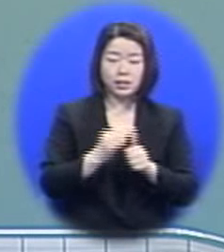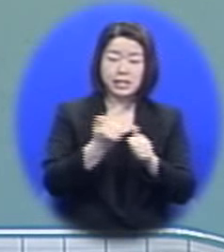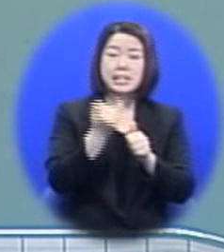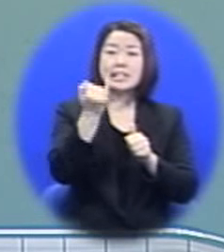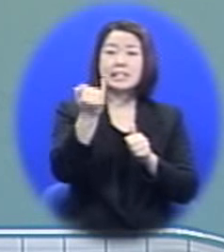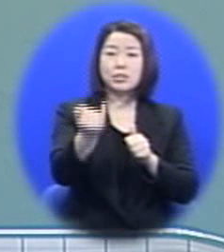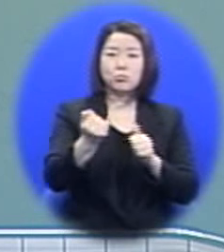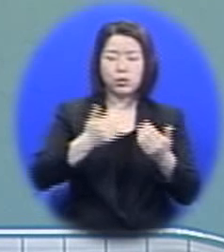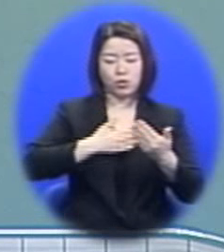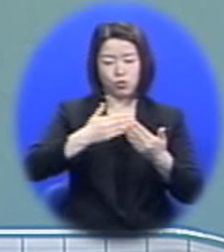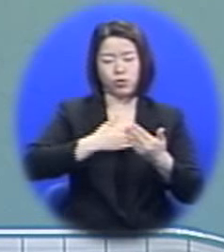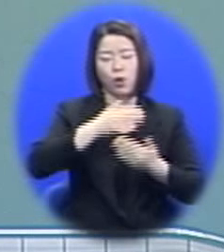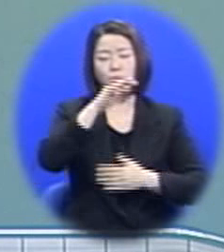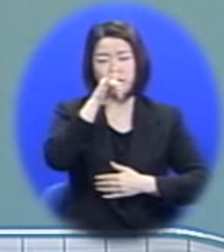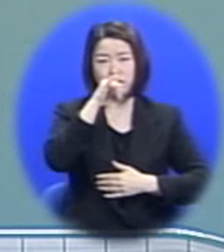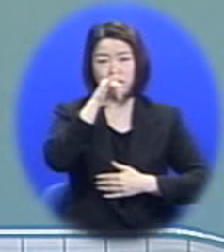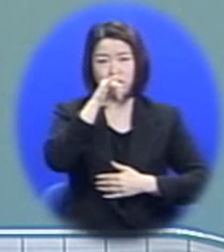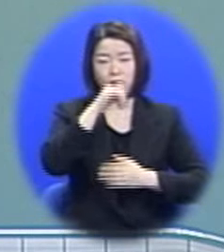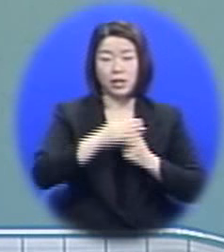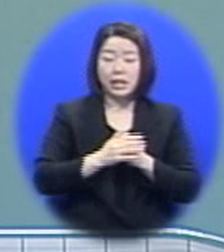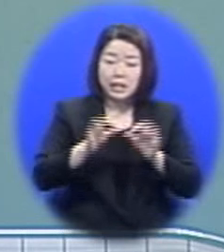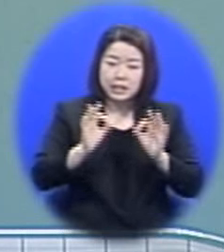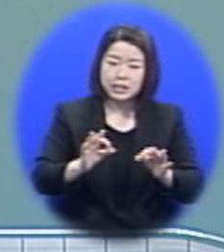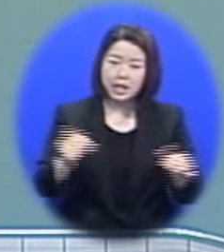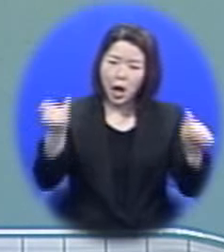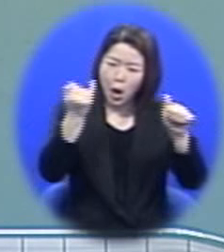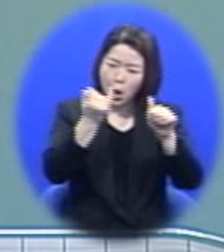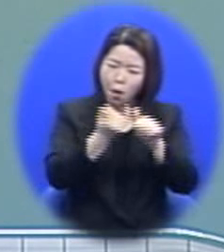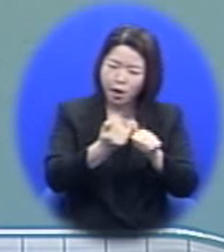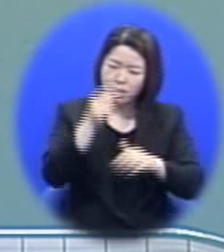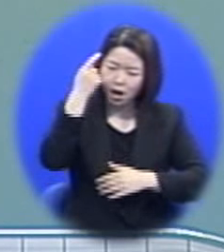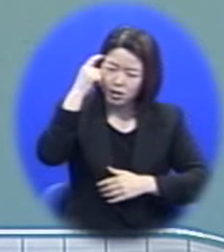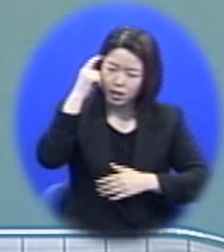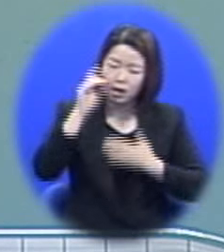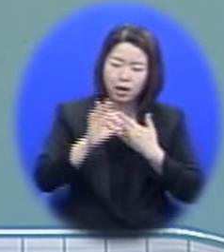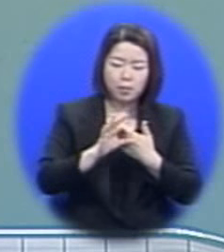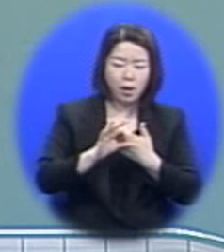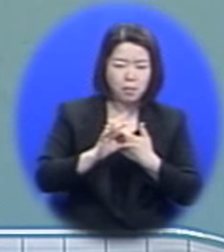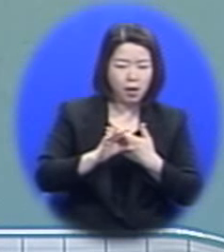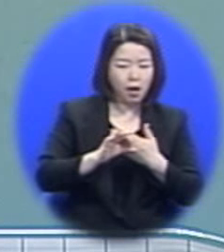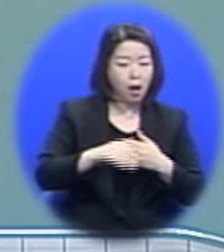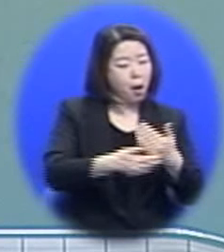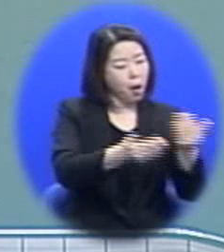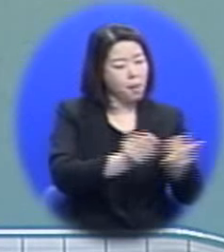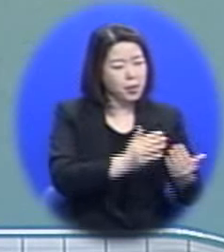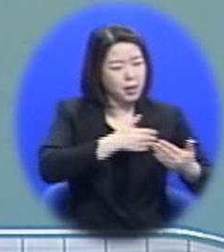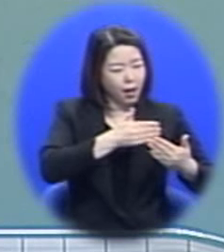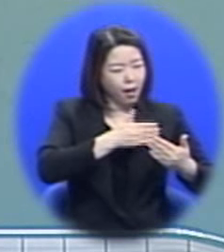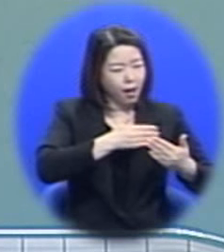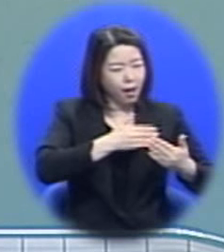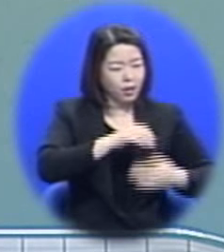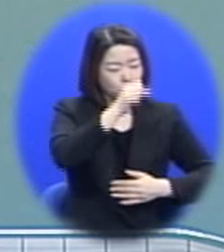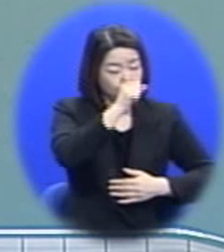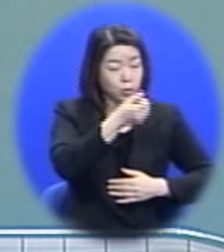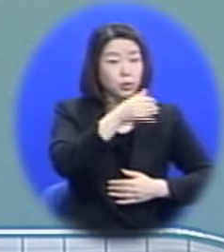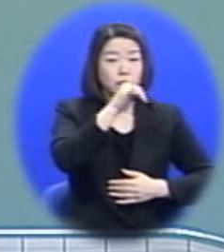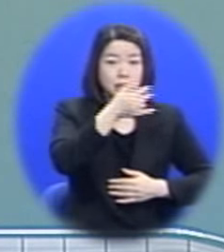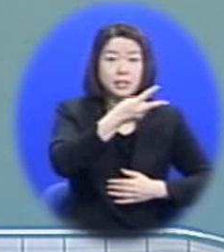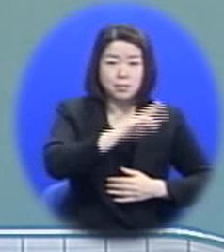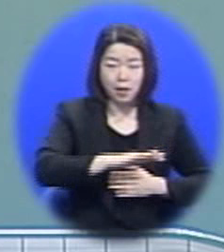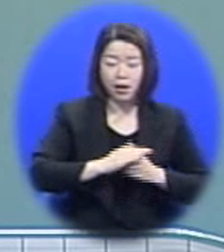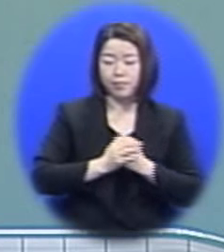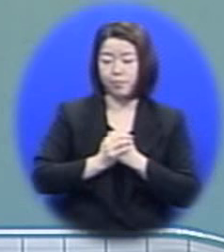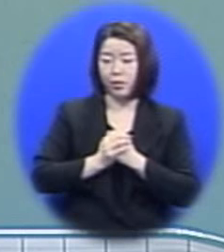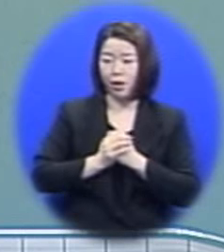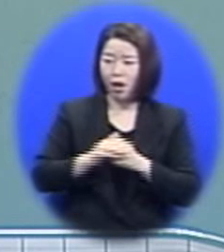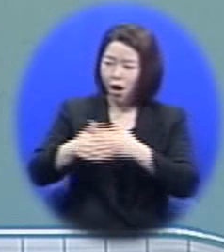두려움이 있는 거예요. 이제 결혼한다고 생각할 때 한편으로는 설레지만 한편으로는 두려운 것이